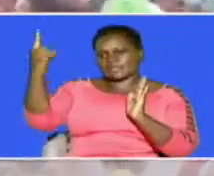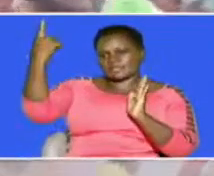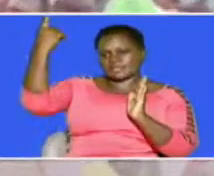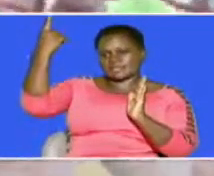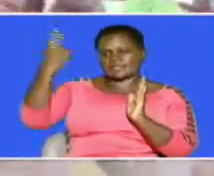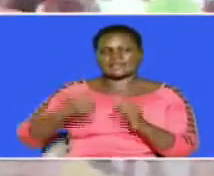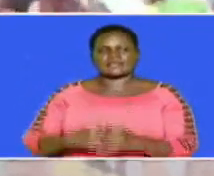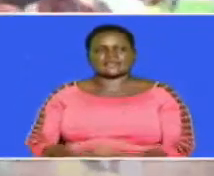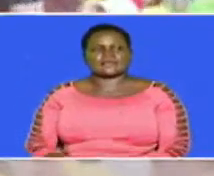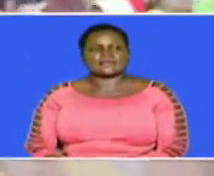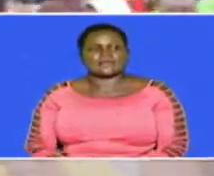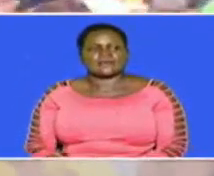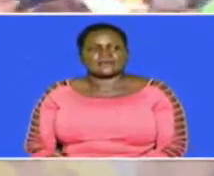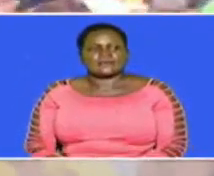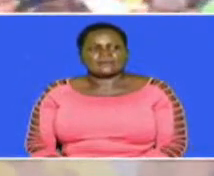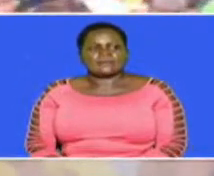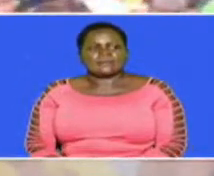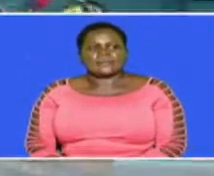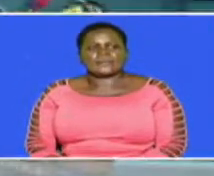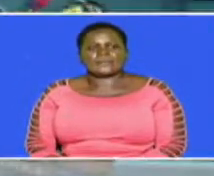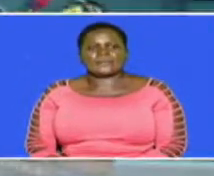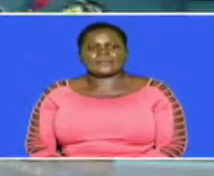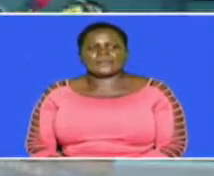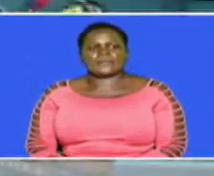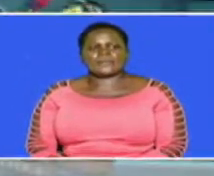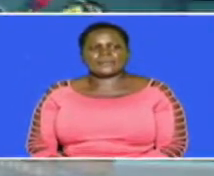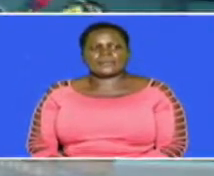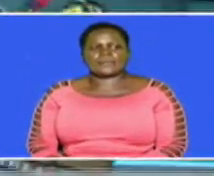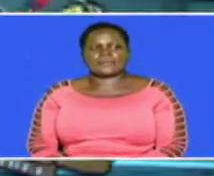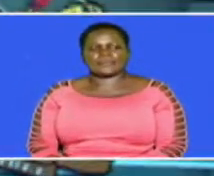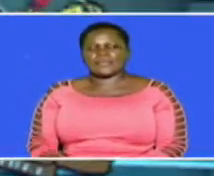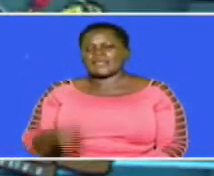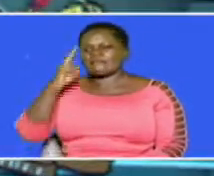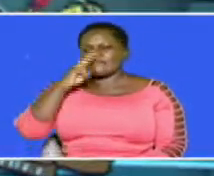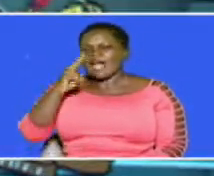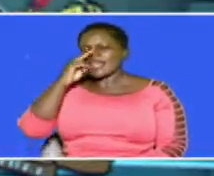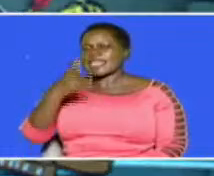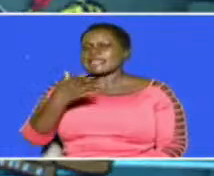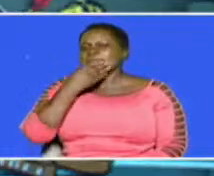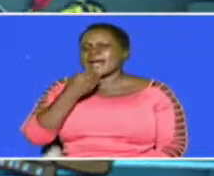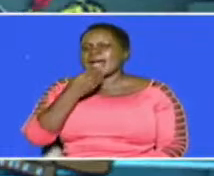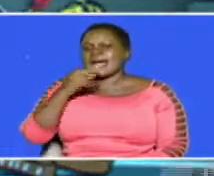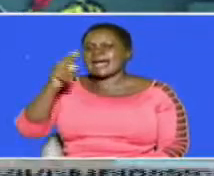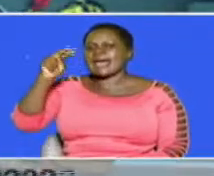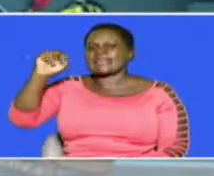William, KTN News. Now, Walter Mongare, you know him as